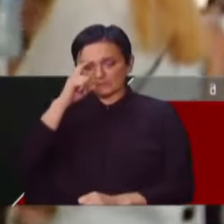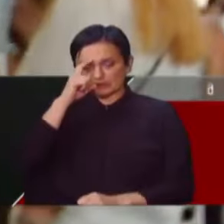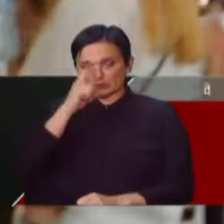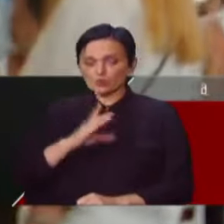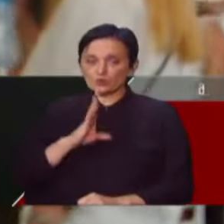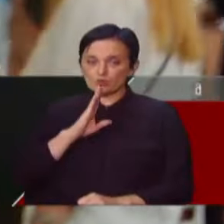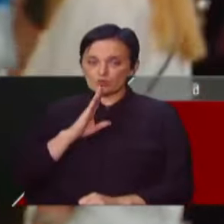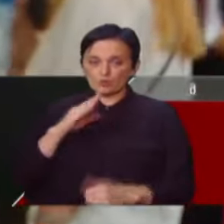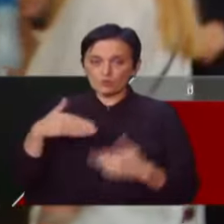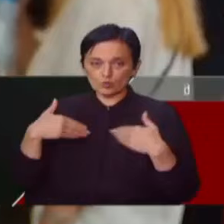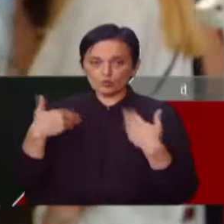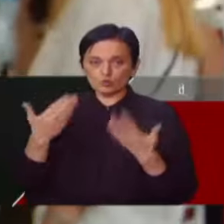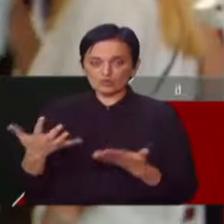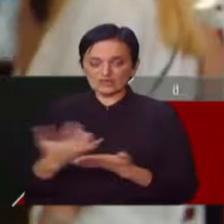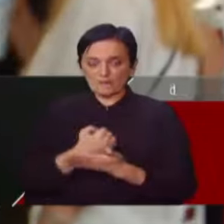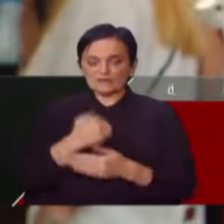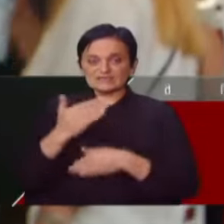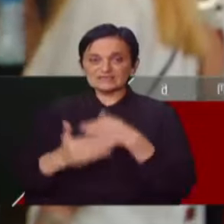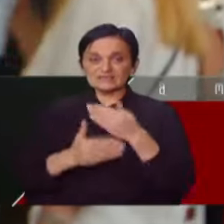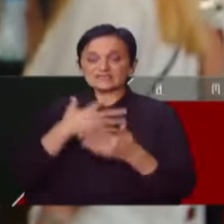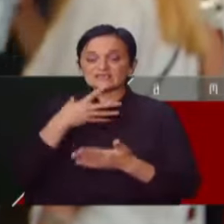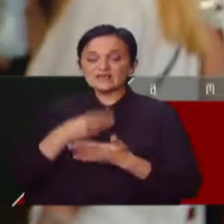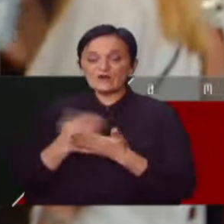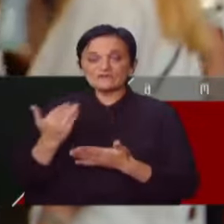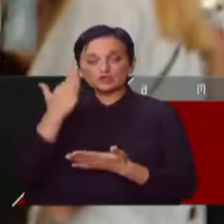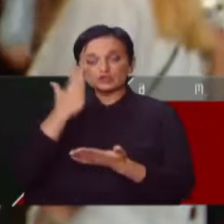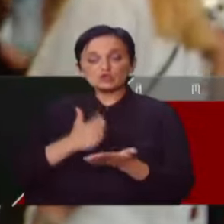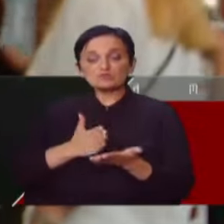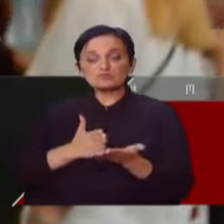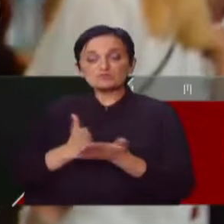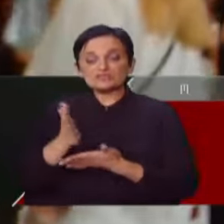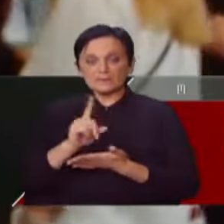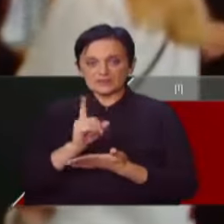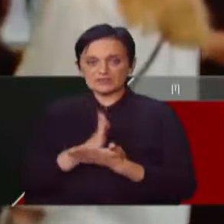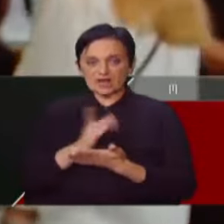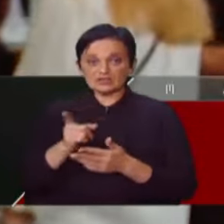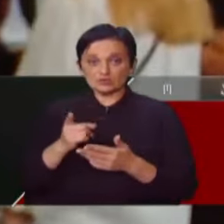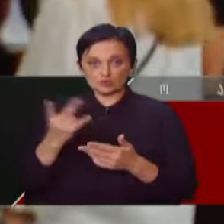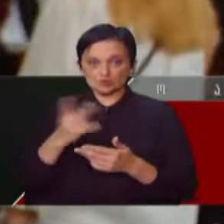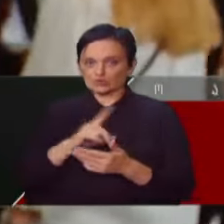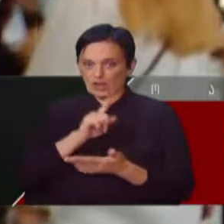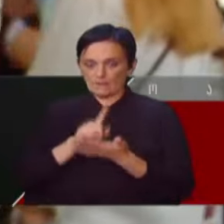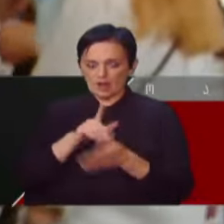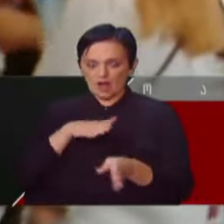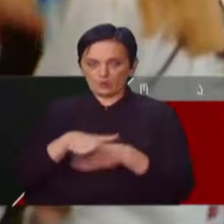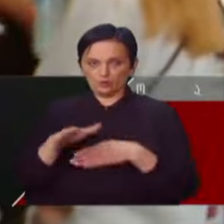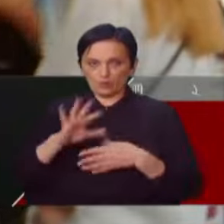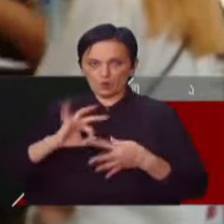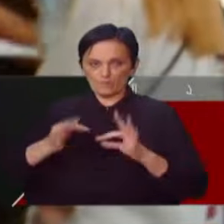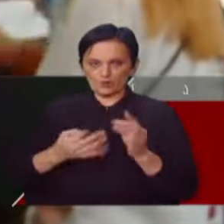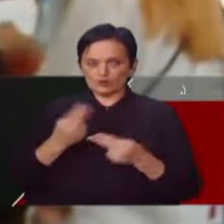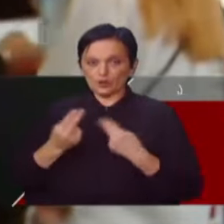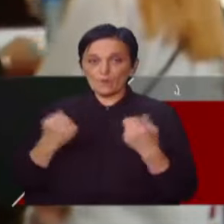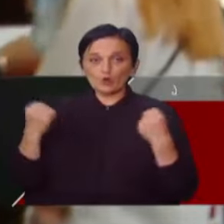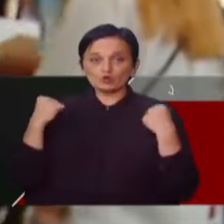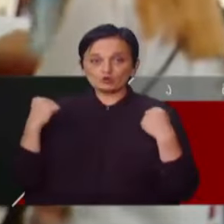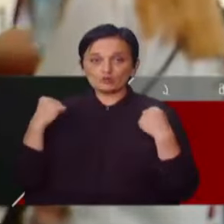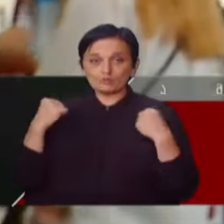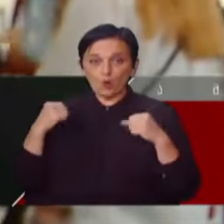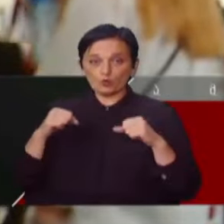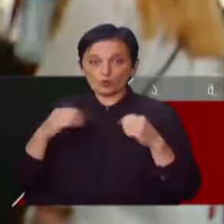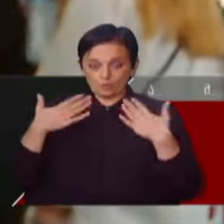და უსურო გამარჯვებები და წინსვლა და ის თავისი მიზნები, რაც აქვთ დასახული, აესრულებინოთ ამ ოლიმპიურ თამაშებზე. სპორტულ ფორმას